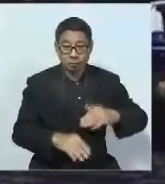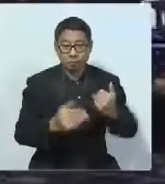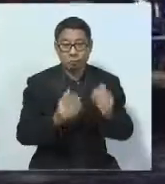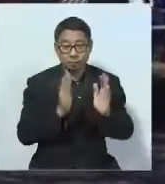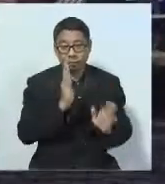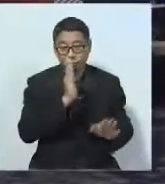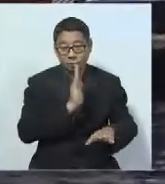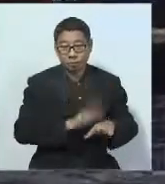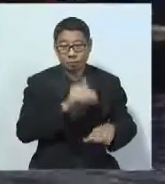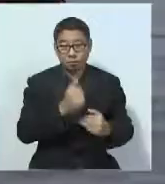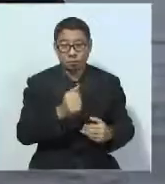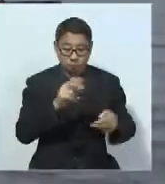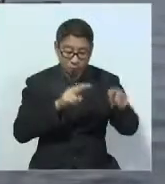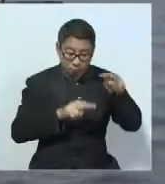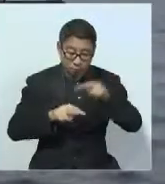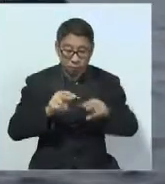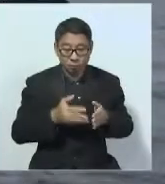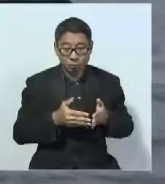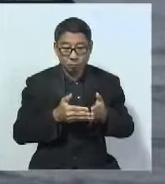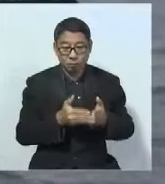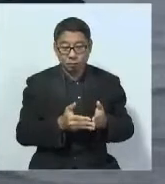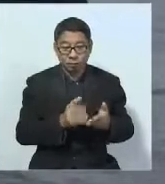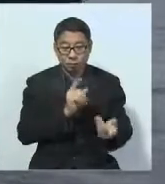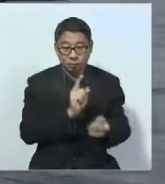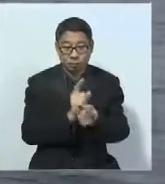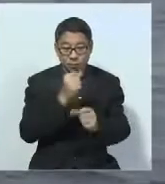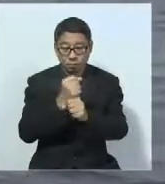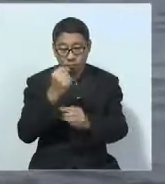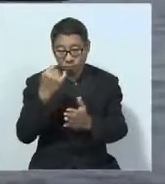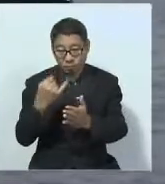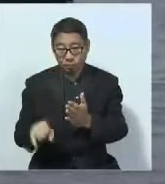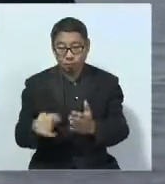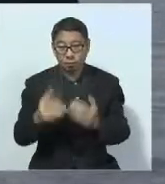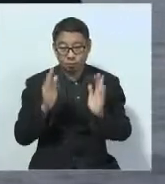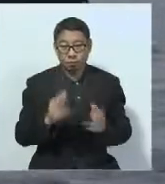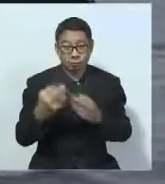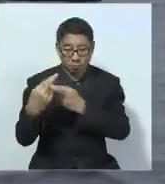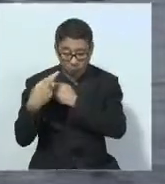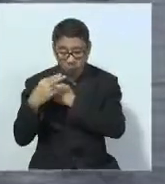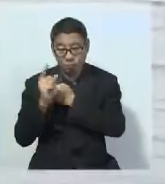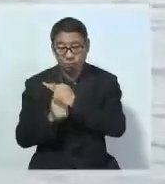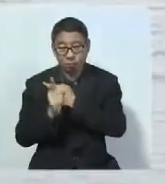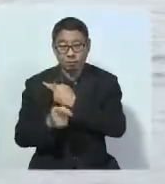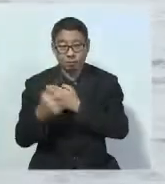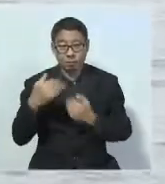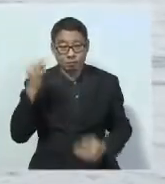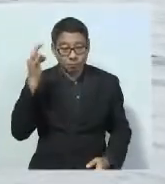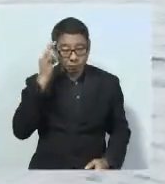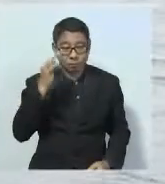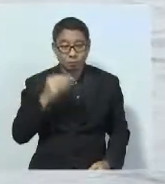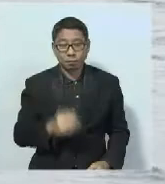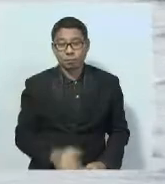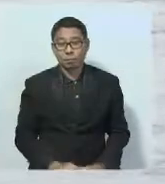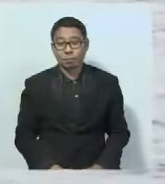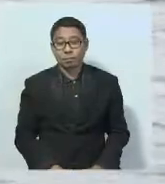ที่ผู้เชี่ยวชาญได้ทำการตรวจสอบเรือแล้วก็หากพบการกระทำความผิดจะต้องมีผู้รับผิดชอบแน่นอนนะครับฟังเสียงทางบิ๊กโ